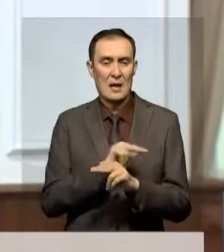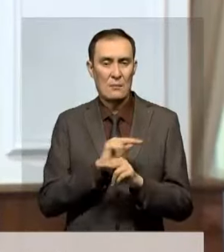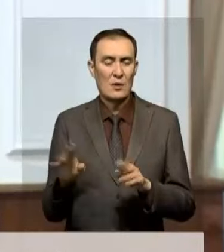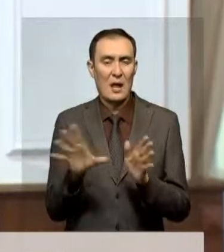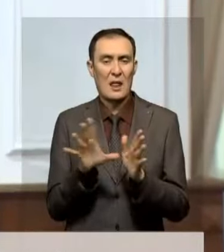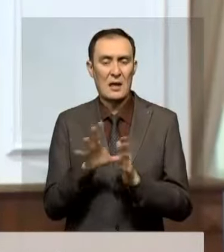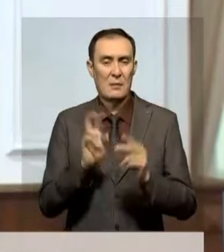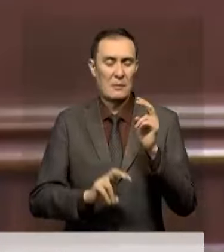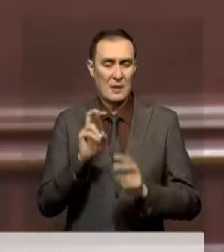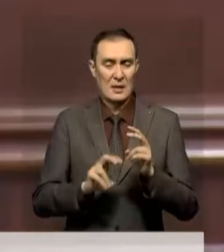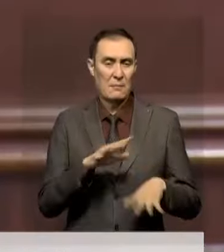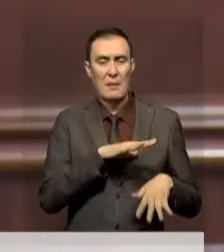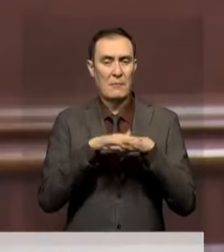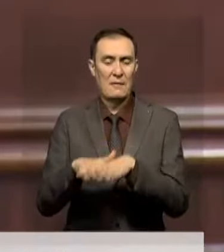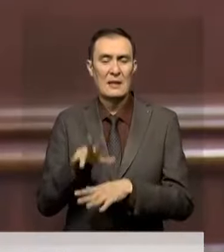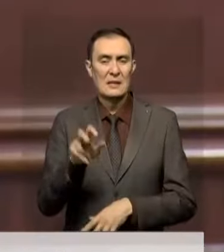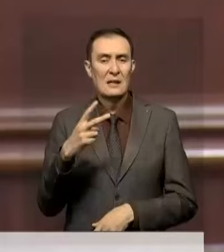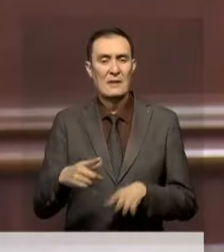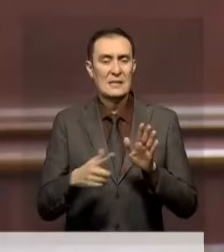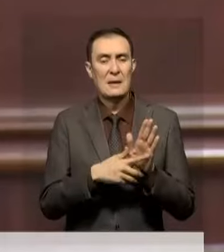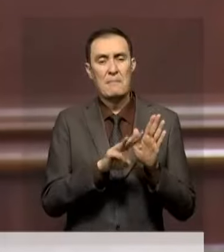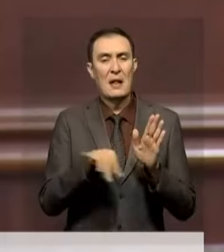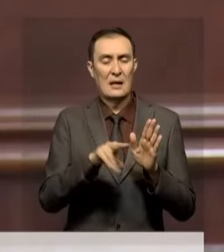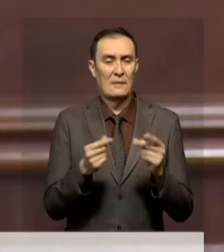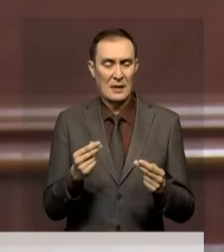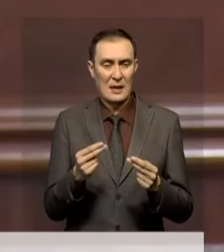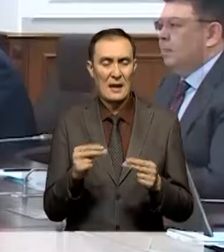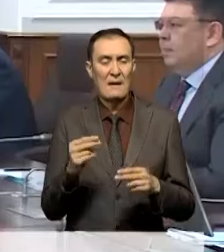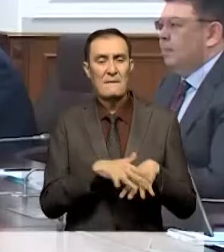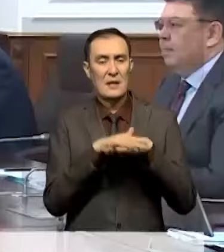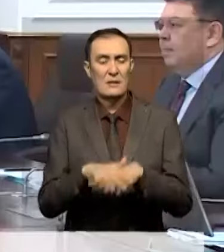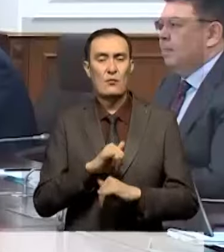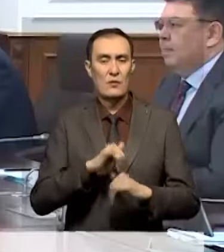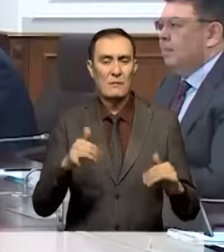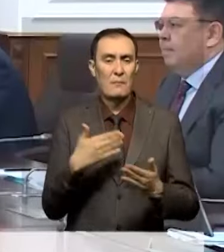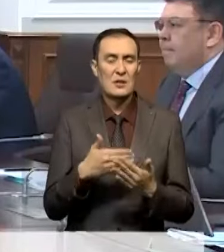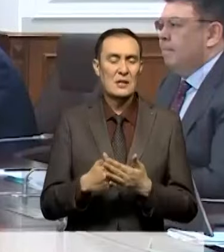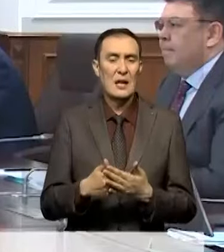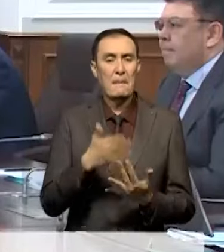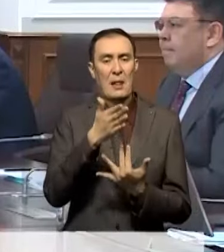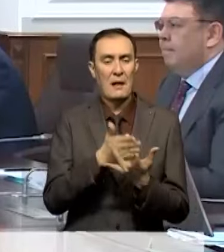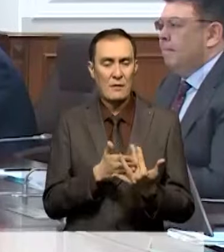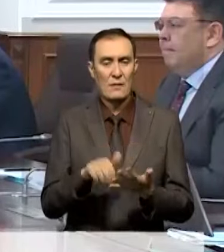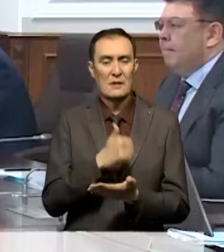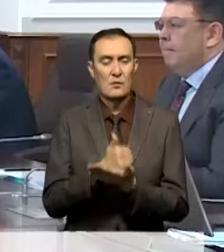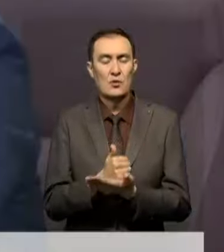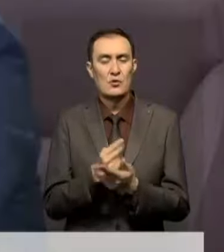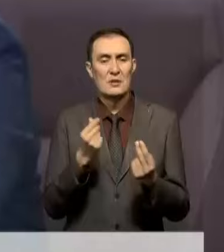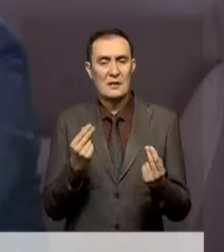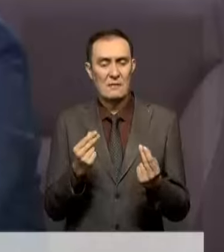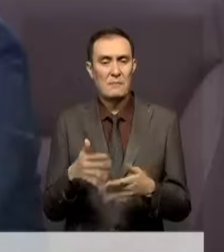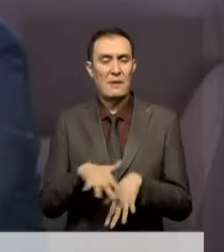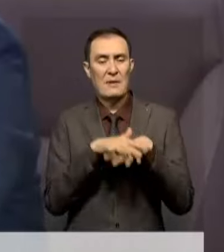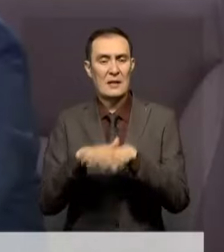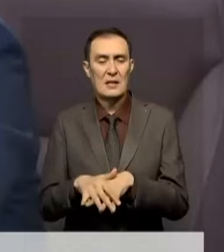ремонт энергопредприятий направили 327 миллиардов. Финансирование увеличили почти наполовину. Основную часть средств